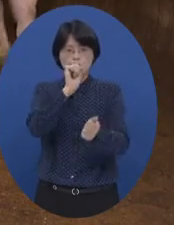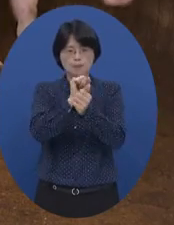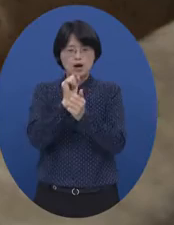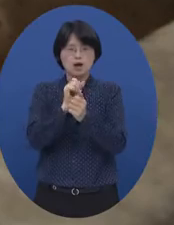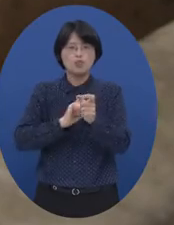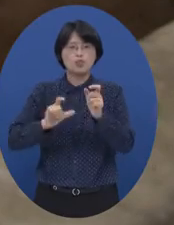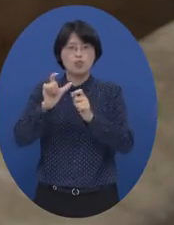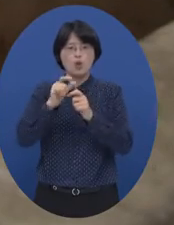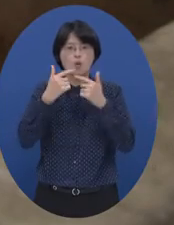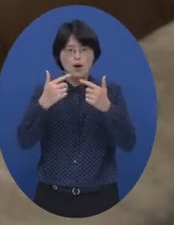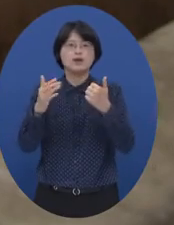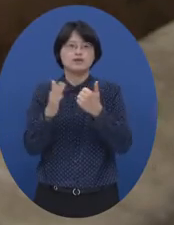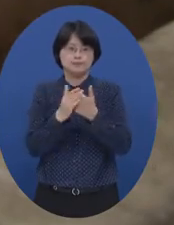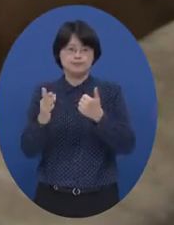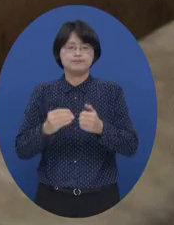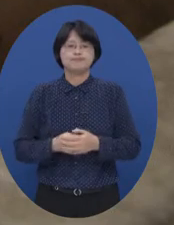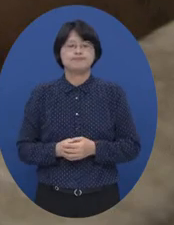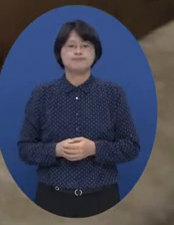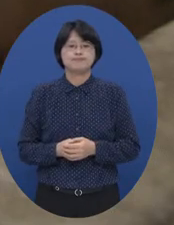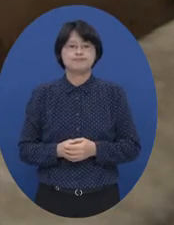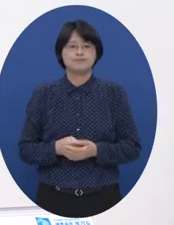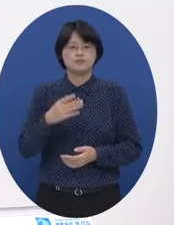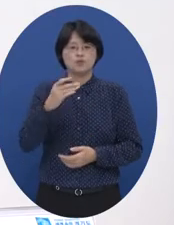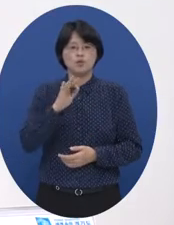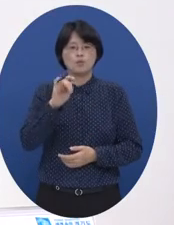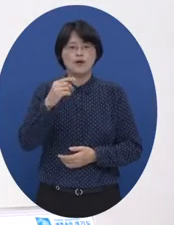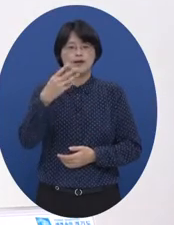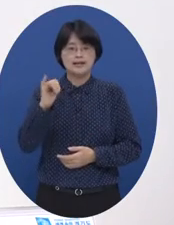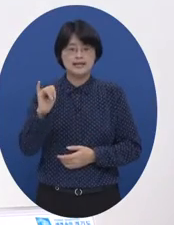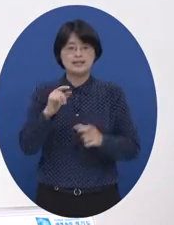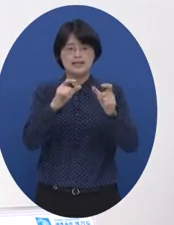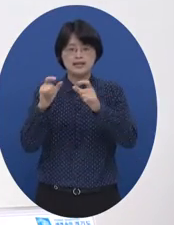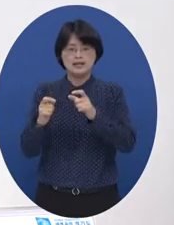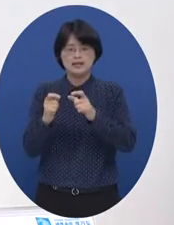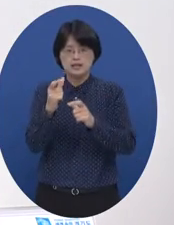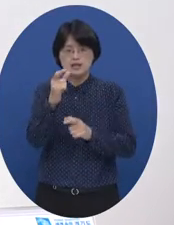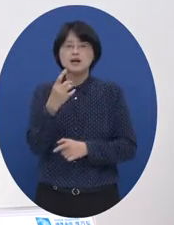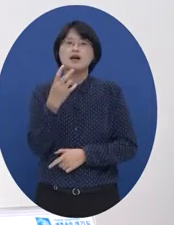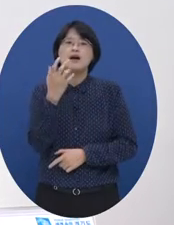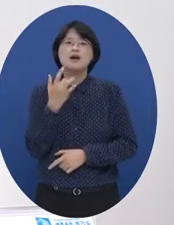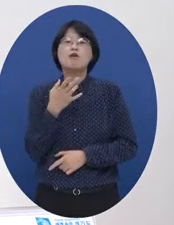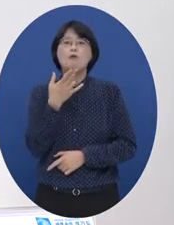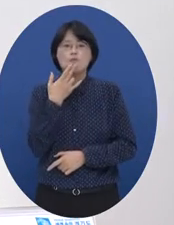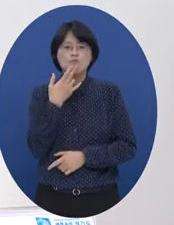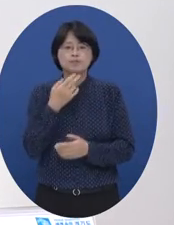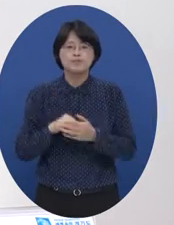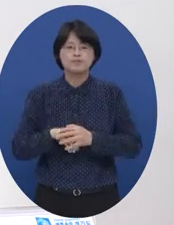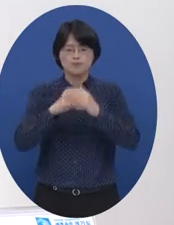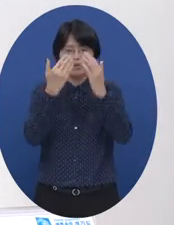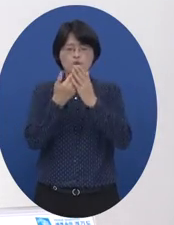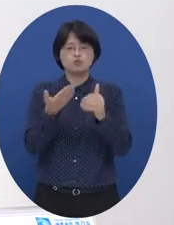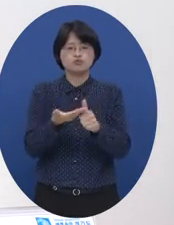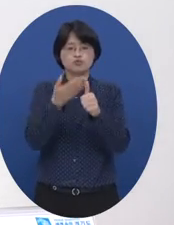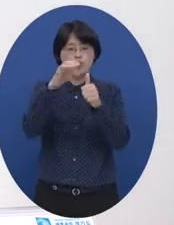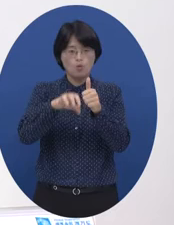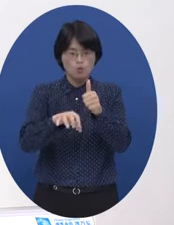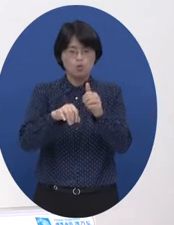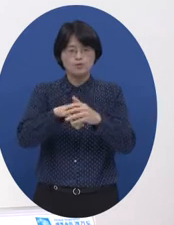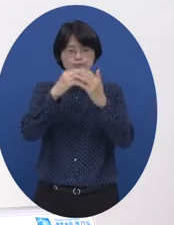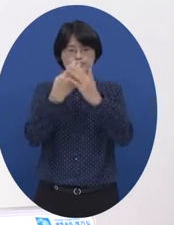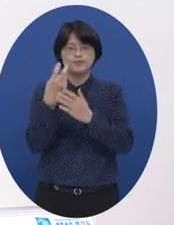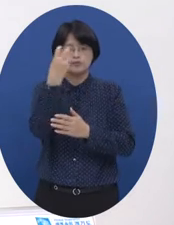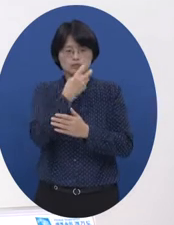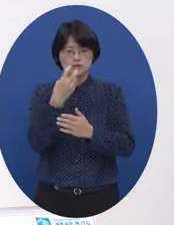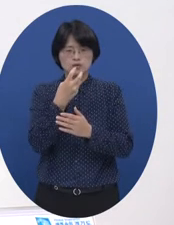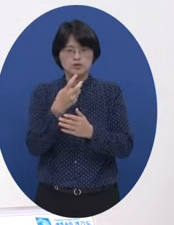추가 확진 판정이 내려진 데 따른 조치입니다. 통관 2단위로 단한 곳도 예외 없이